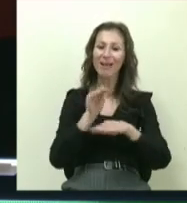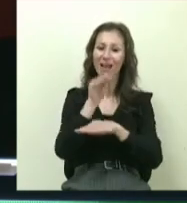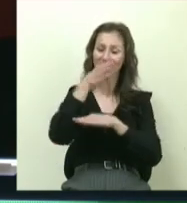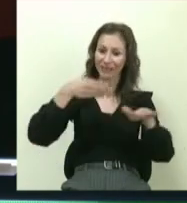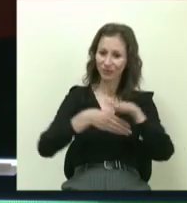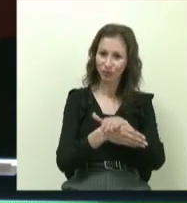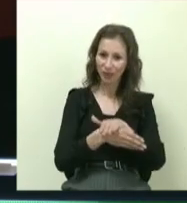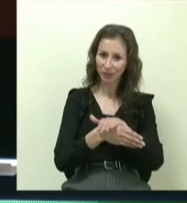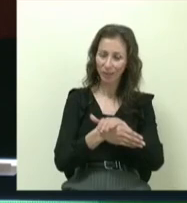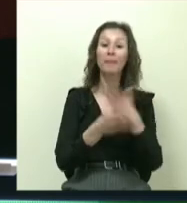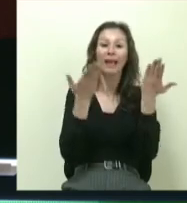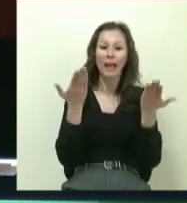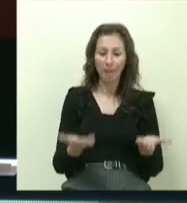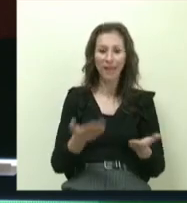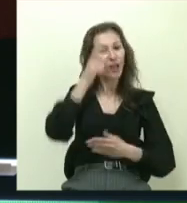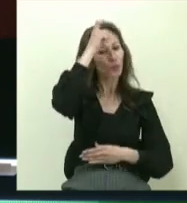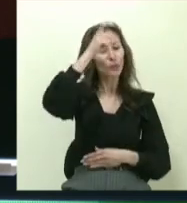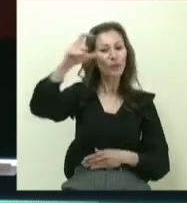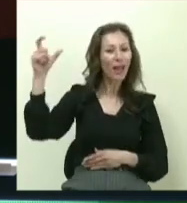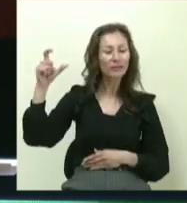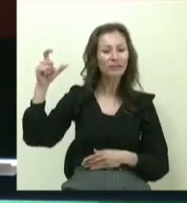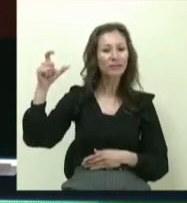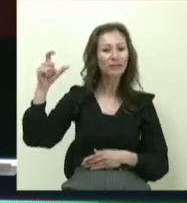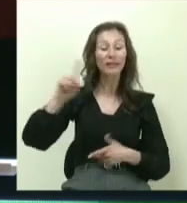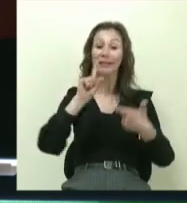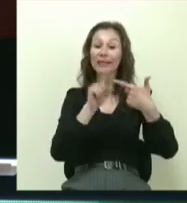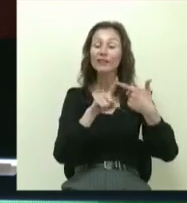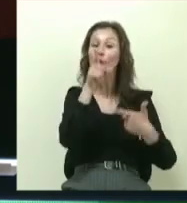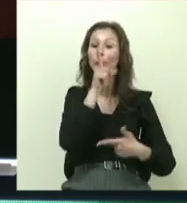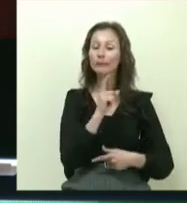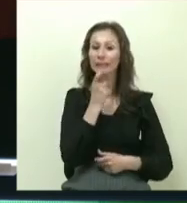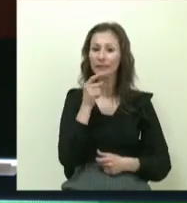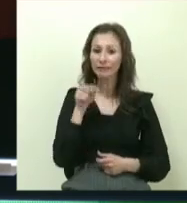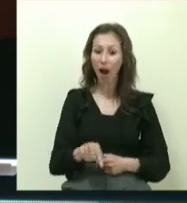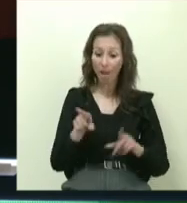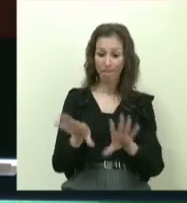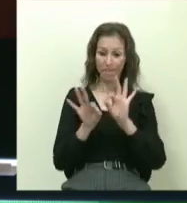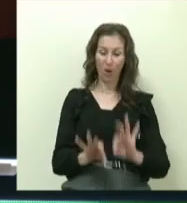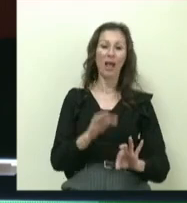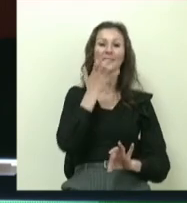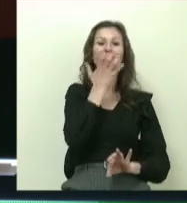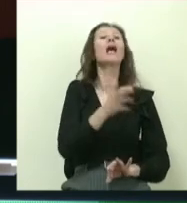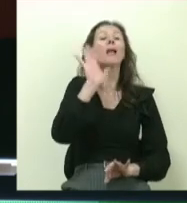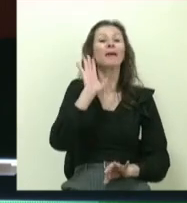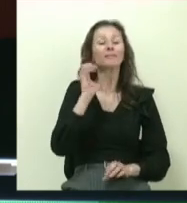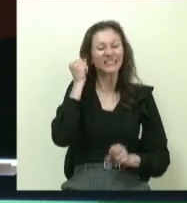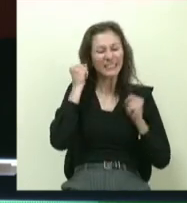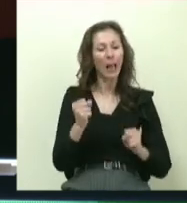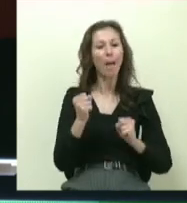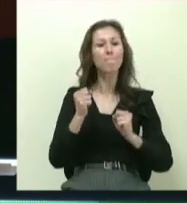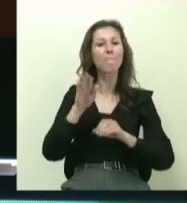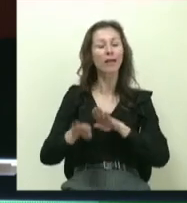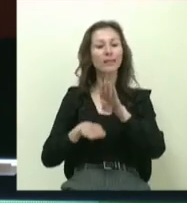geçirilecek hem de Türkiye'nin ikinci yüzyılına Böylelikle sağlam adımlarla girebilecek